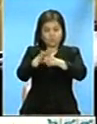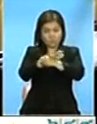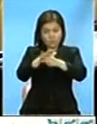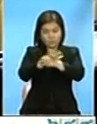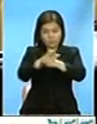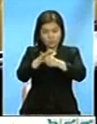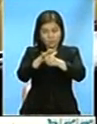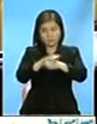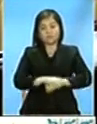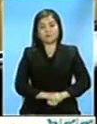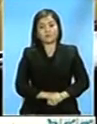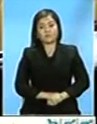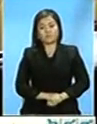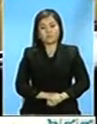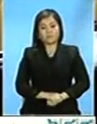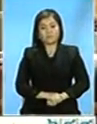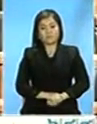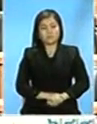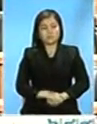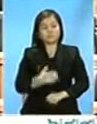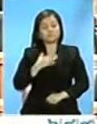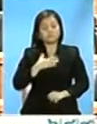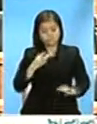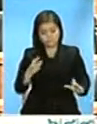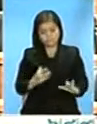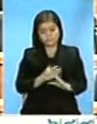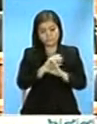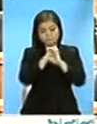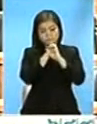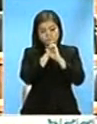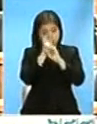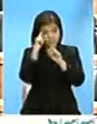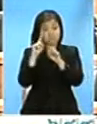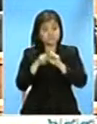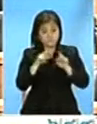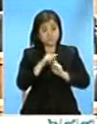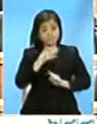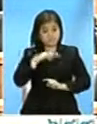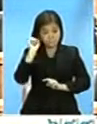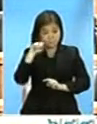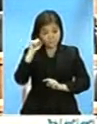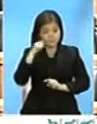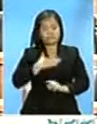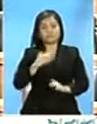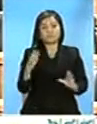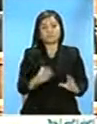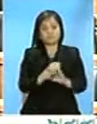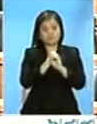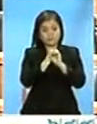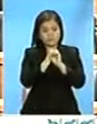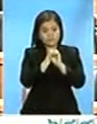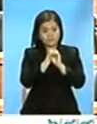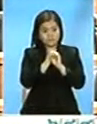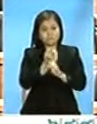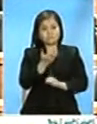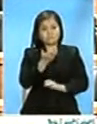รุปนะครับผมไม่มีใครเห็นต่างจากผมนะครับกับผมก็ขออนุญาตสรุปว่าขอ